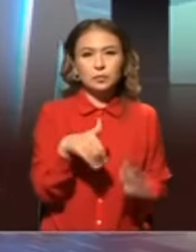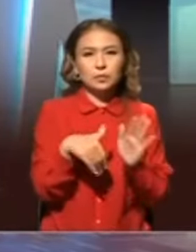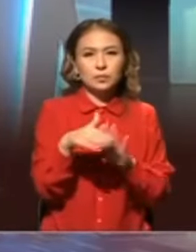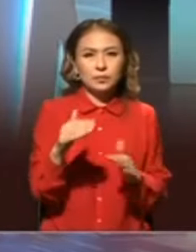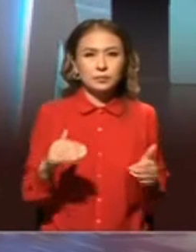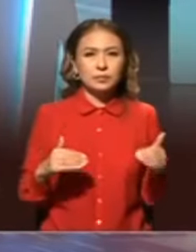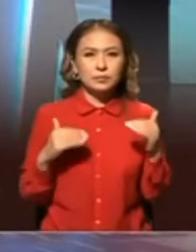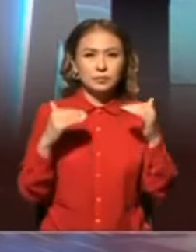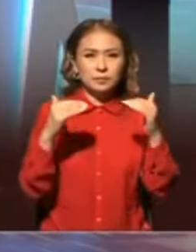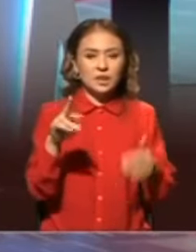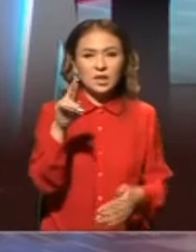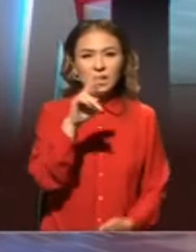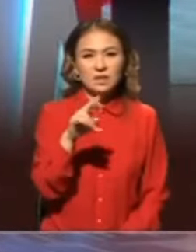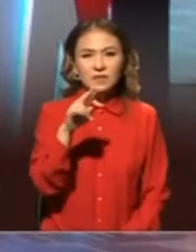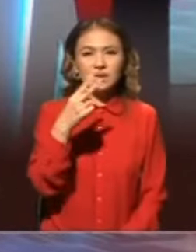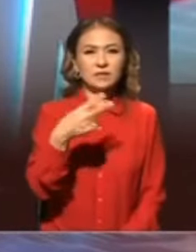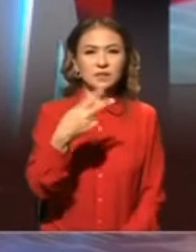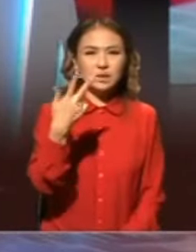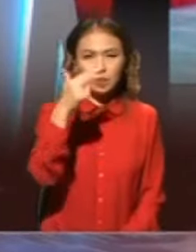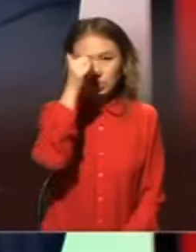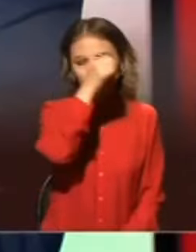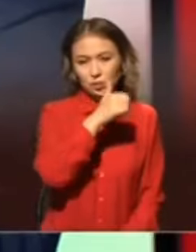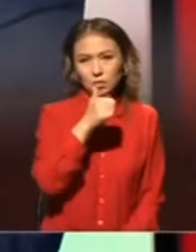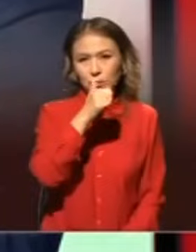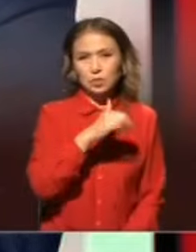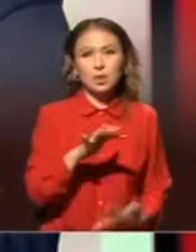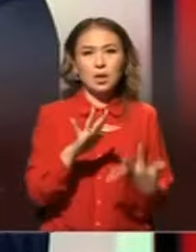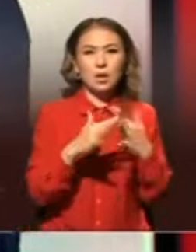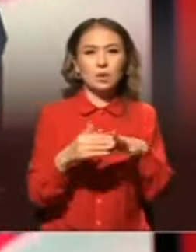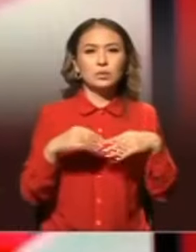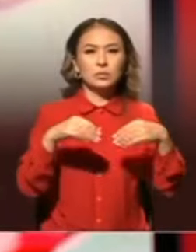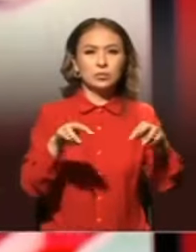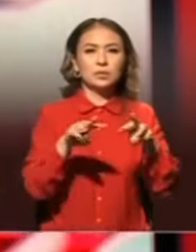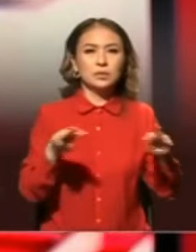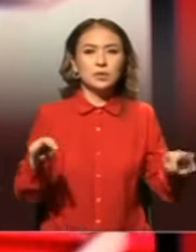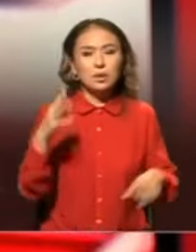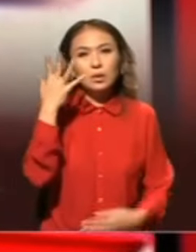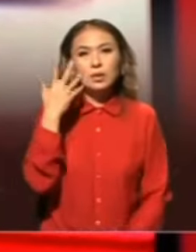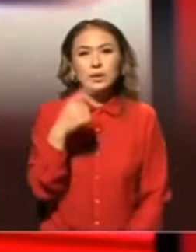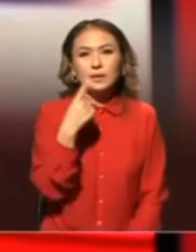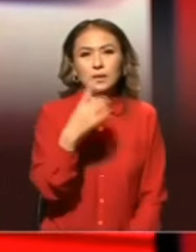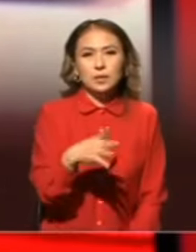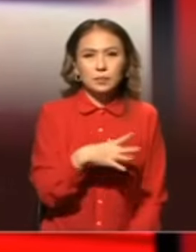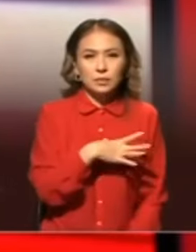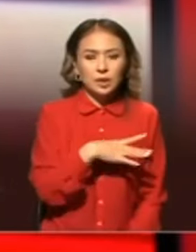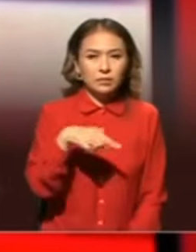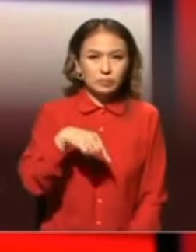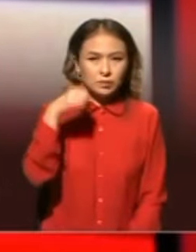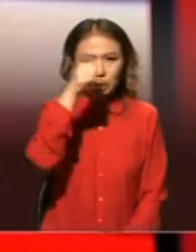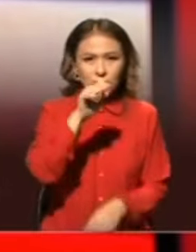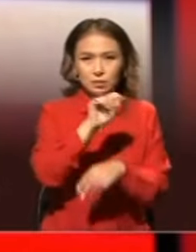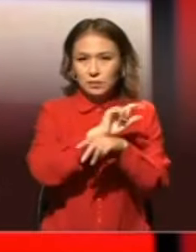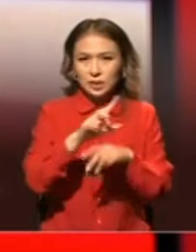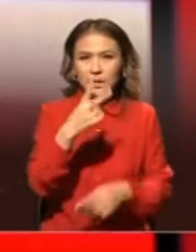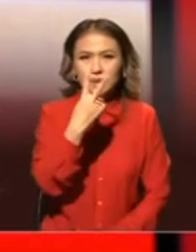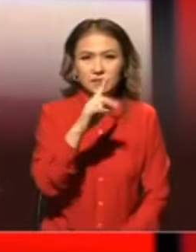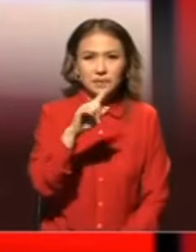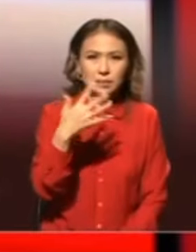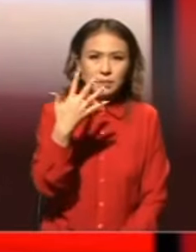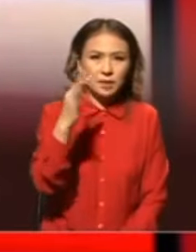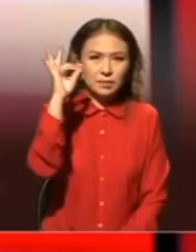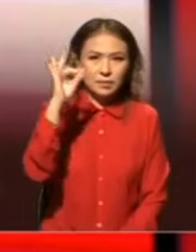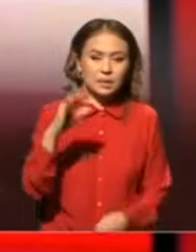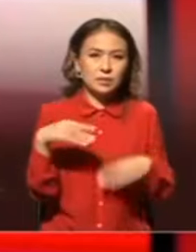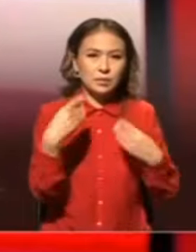Қаңтар айында 23 жылы ауыл шаруашылық министрлігі сөз кезіндегі министр айтқан кезде Біз бейіл бастаймыз 2,5% несие